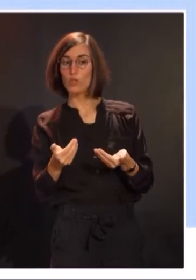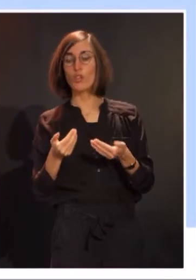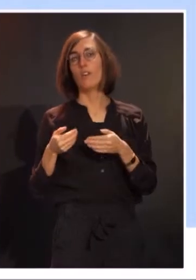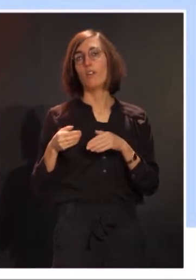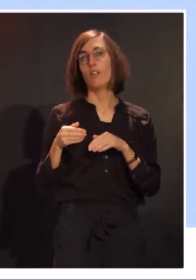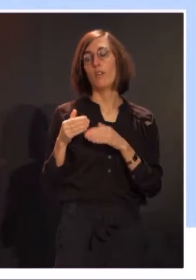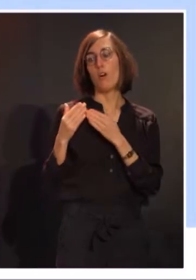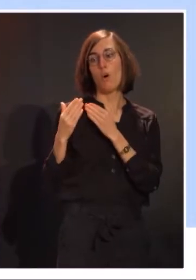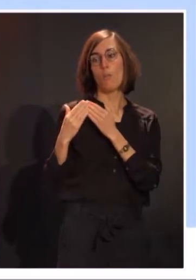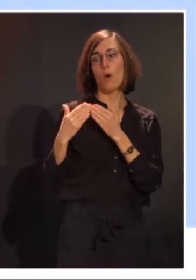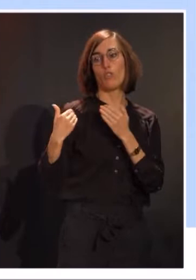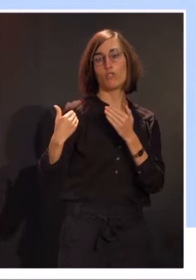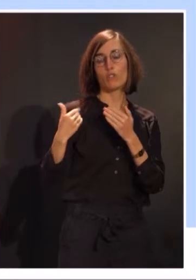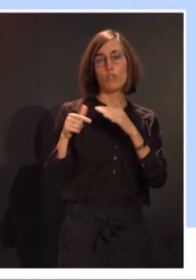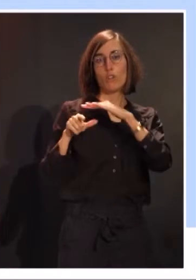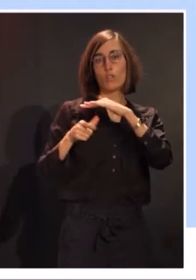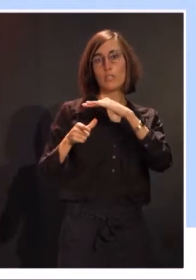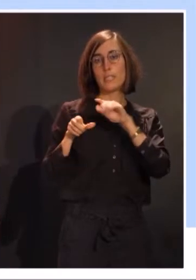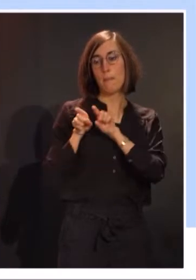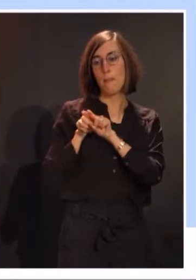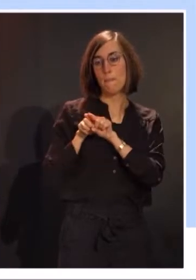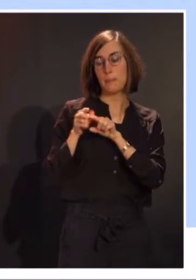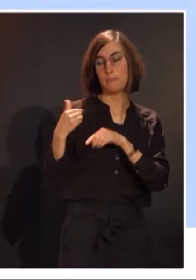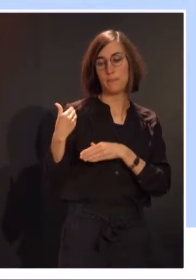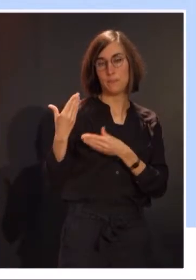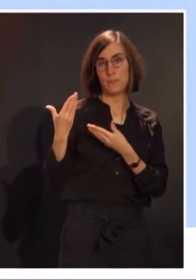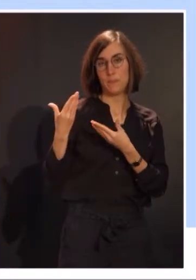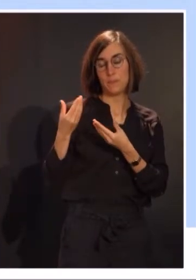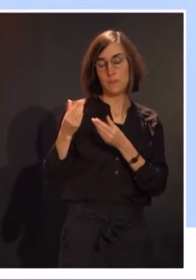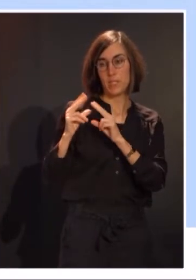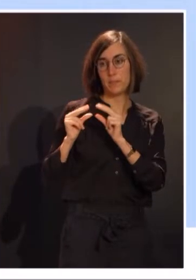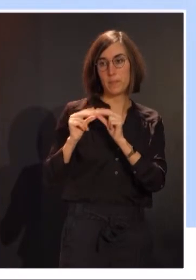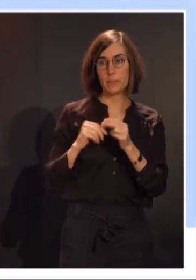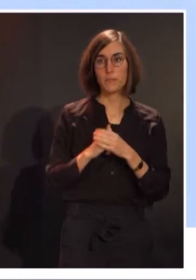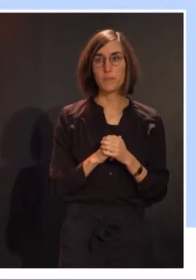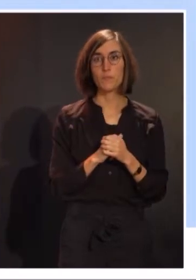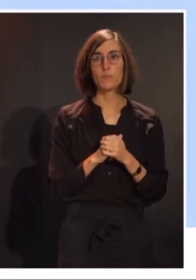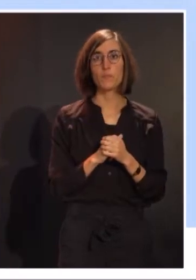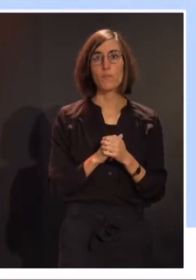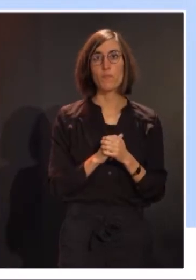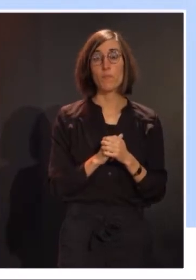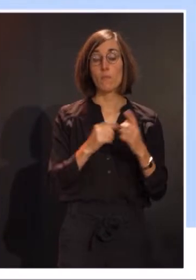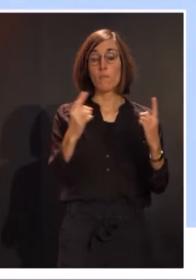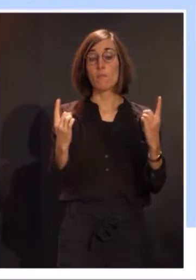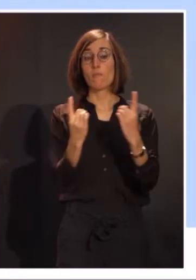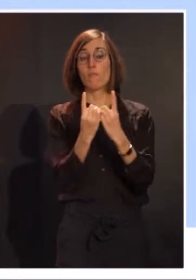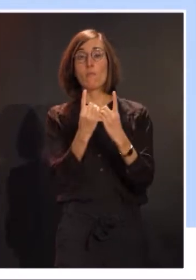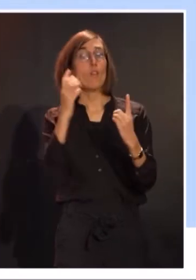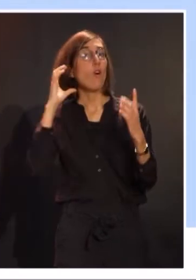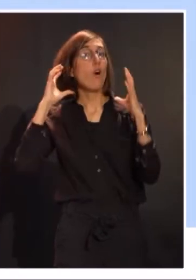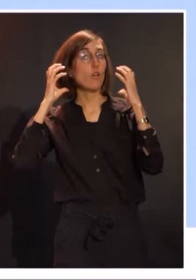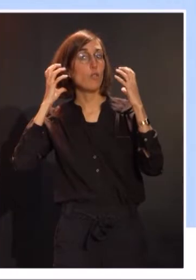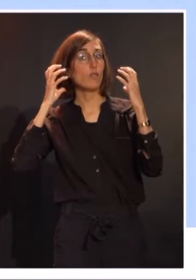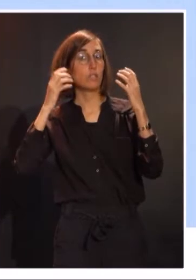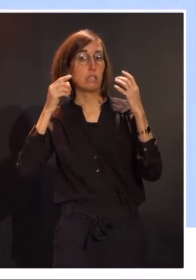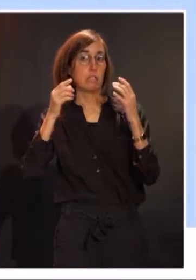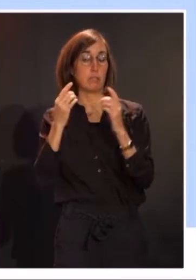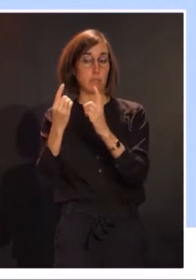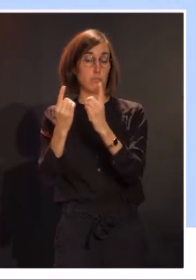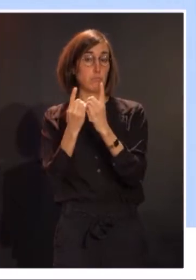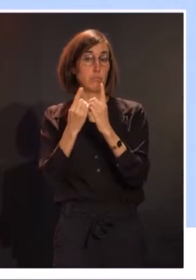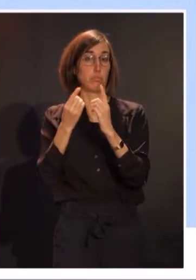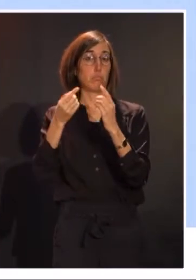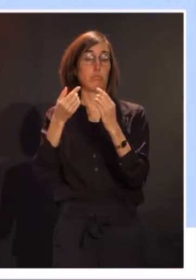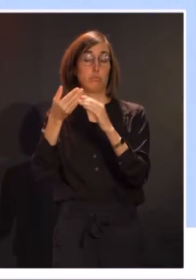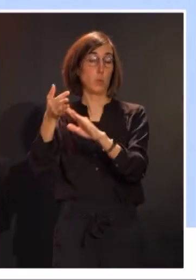avant. Julien, il avait déjà essayé avec son orthophoniste, qui le suit depuis de nombreuses années, un prédicteur de